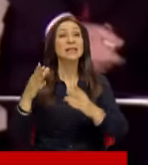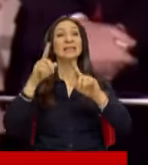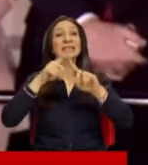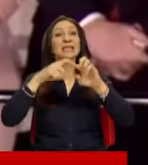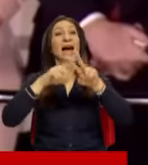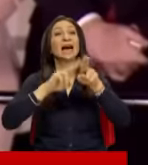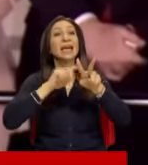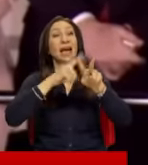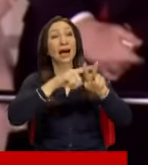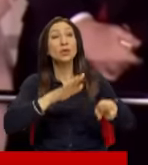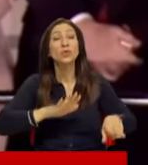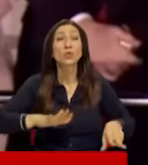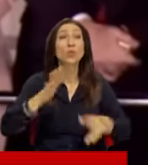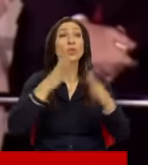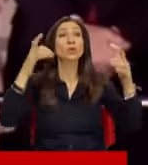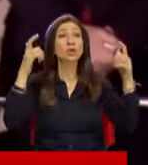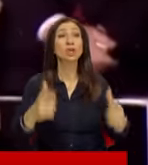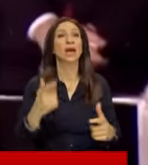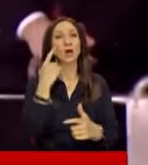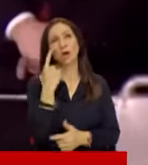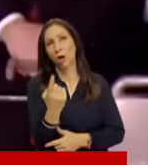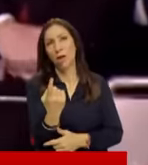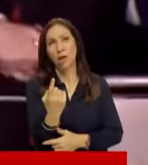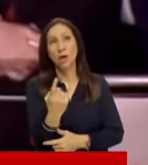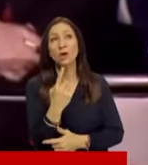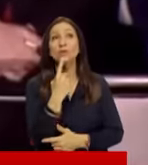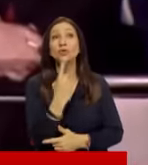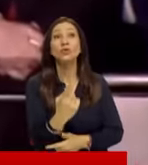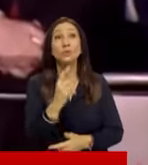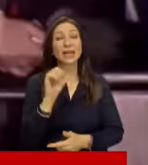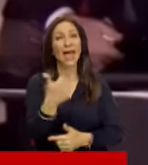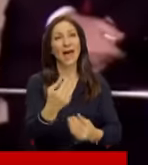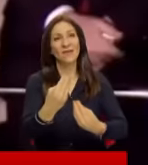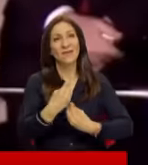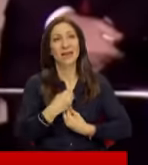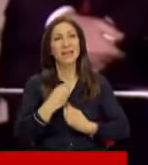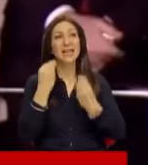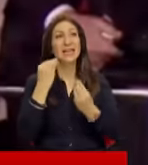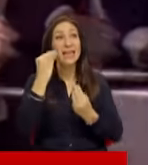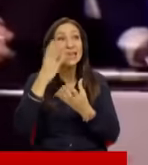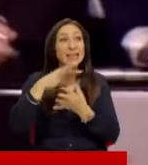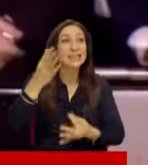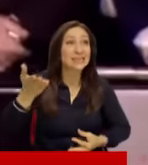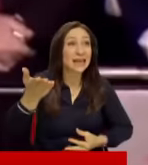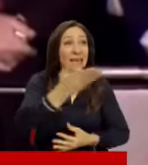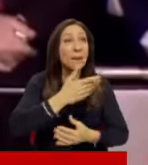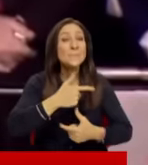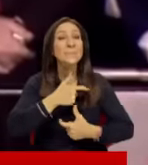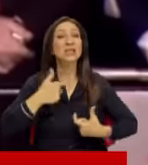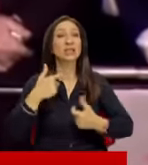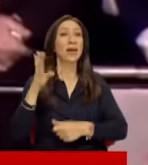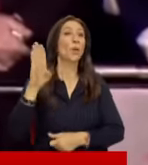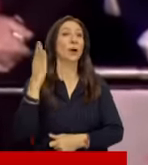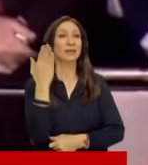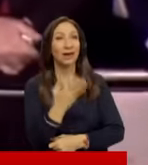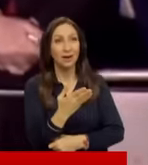Trakya'da, tüm büyük şehirlerde sözümüze değer veren iyi insanlara, milliyetçi